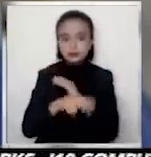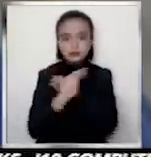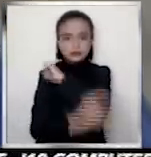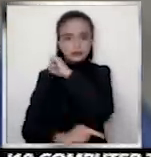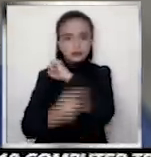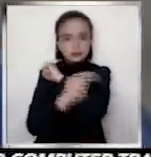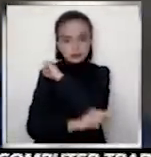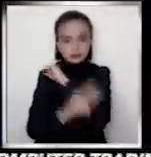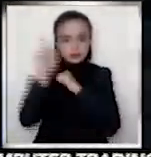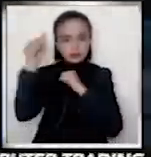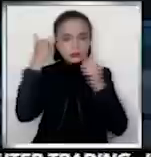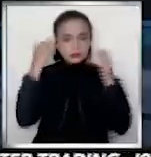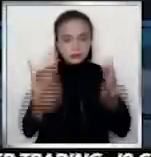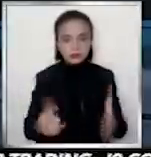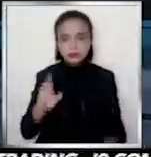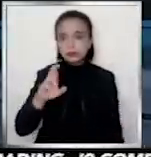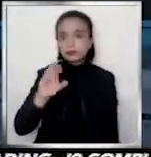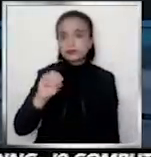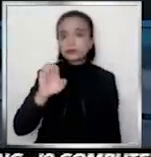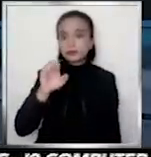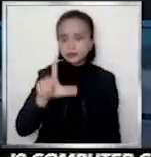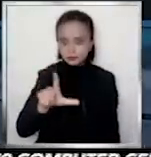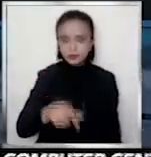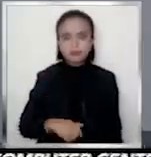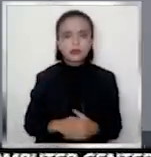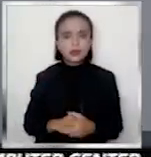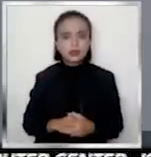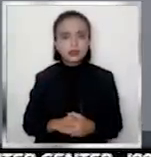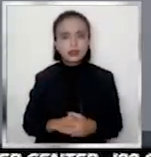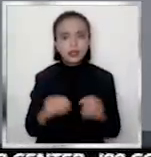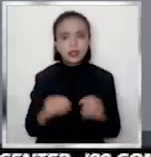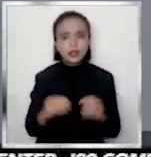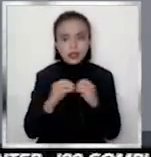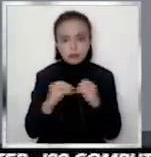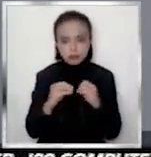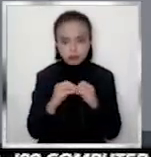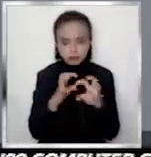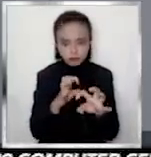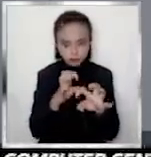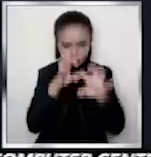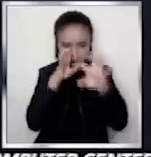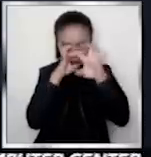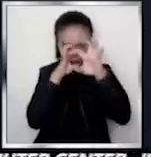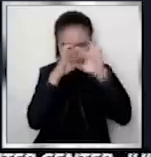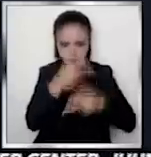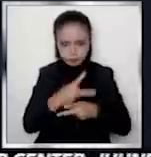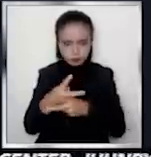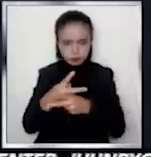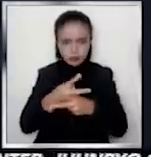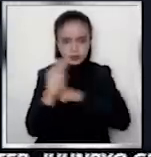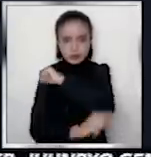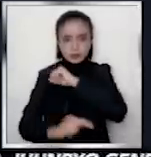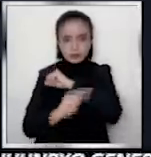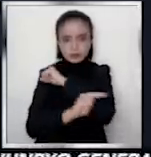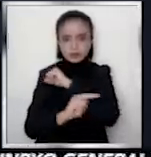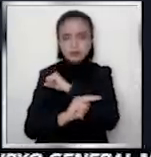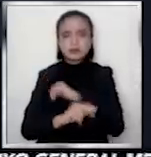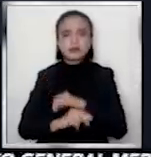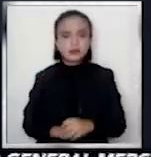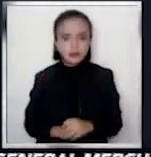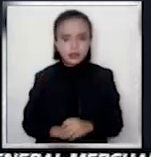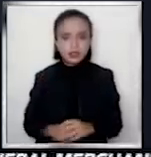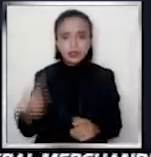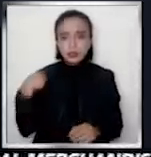Governor Roel De Gamo, lalo pang hihigpitan ang seguridad sa Negros Oriental. We have just deployed a